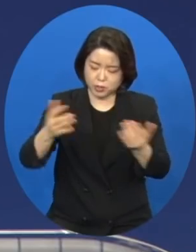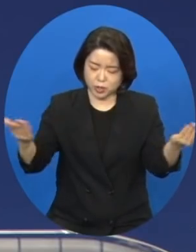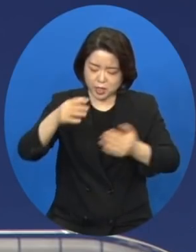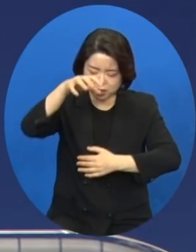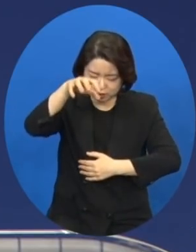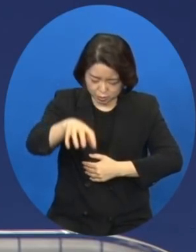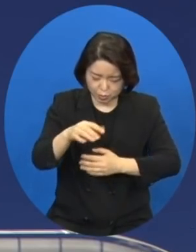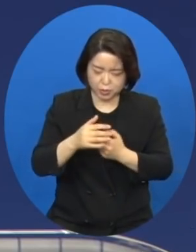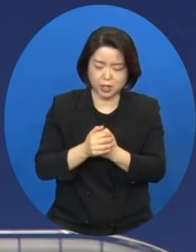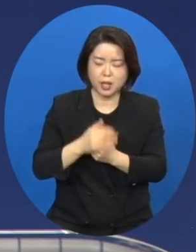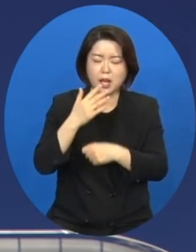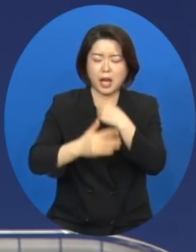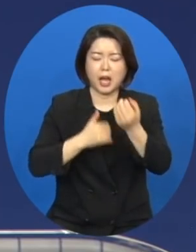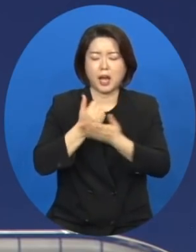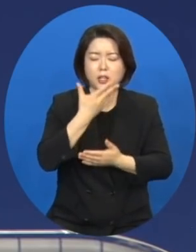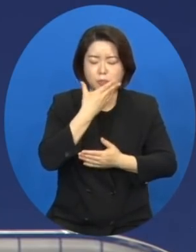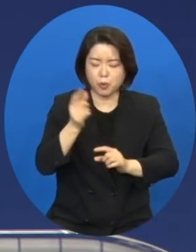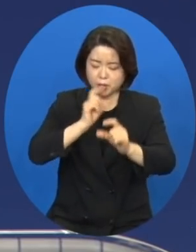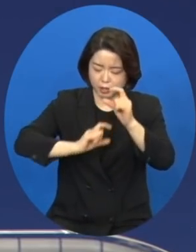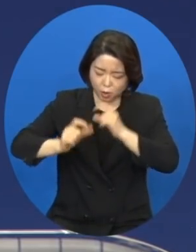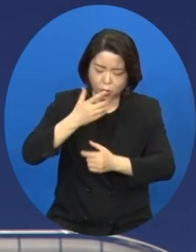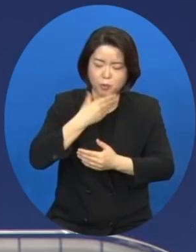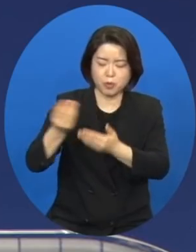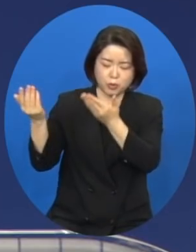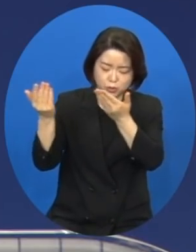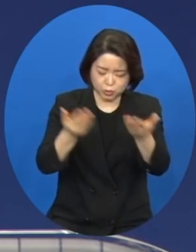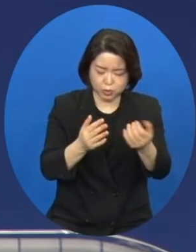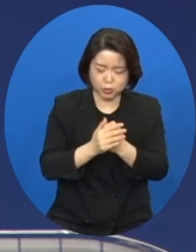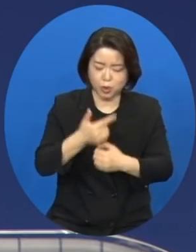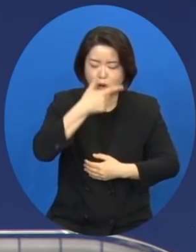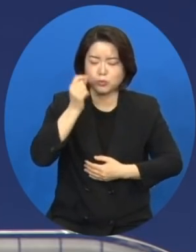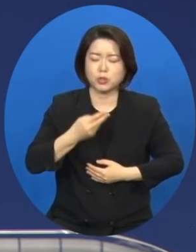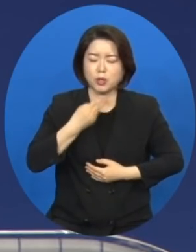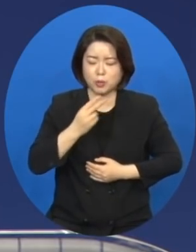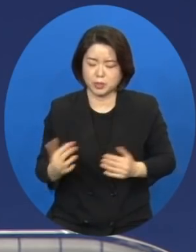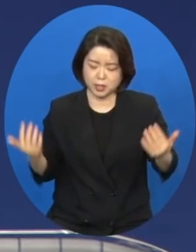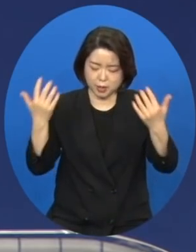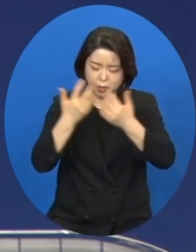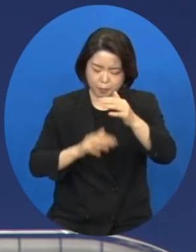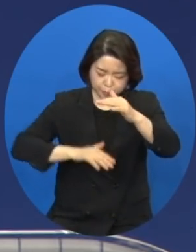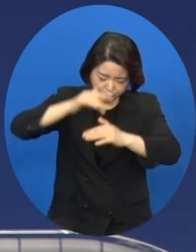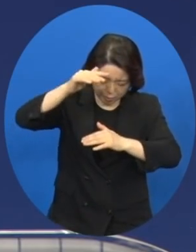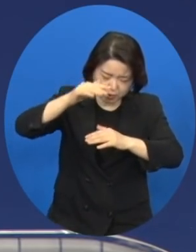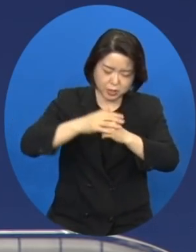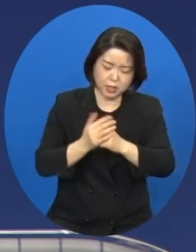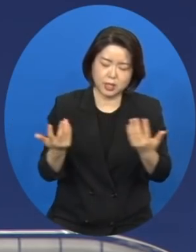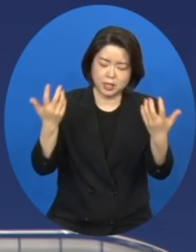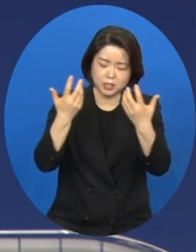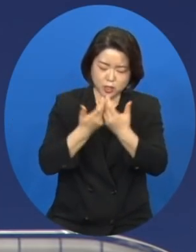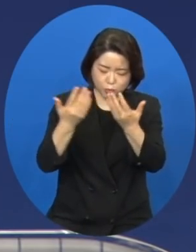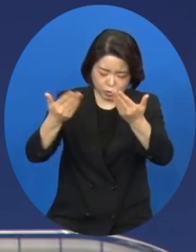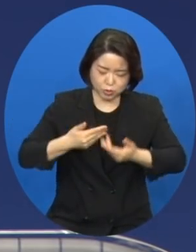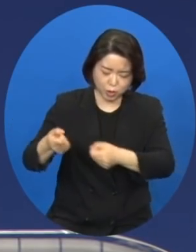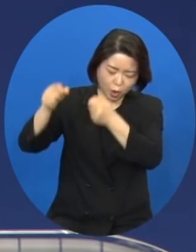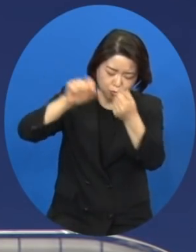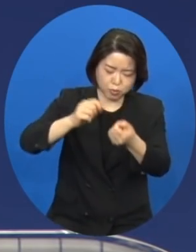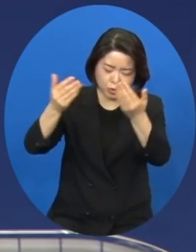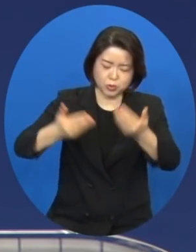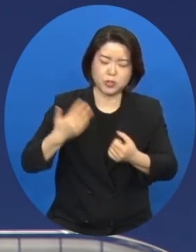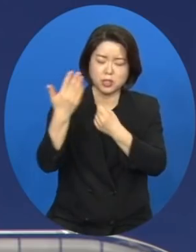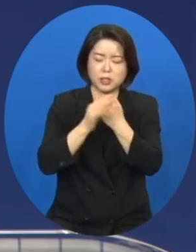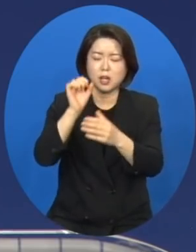가운데 하나님 복에 복을 더하여 주셔서 하나님 부족함이 없이 넘치도록 채워주시고 하나님 부어주시는